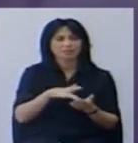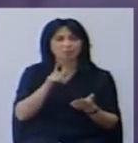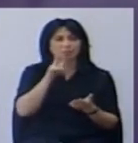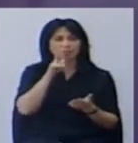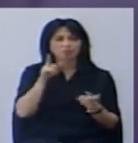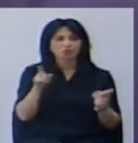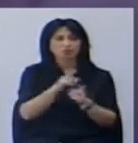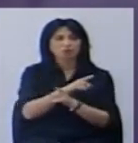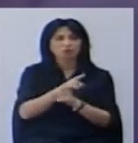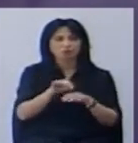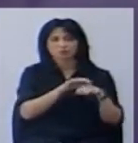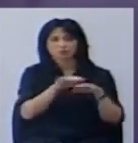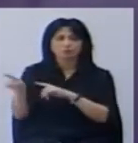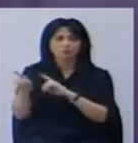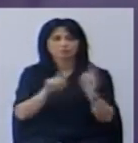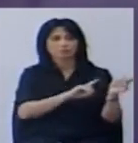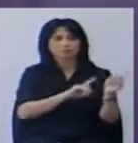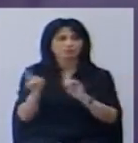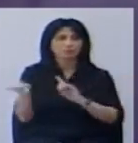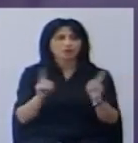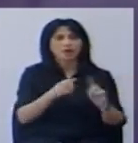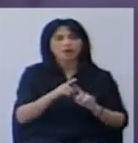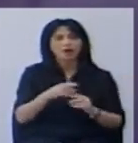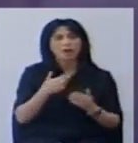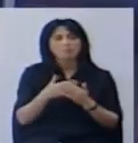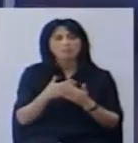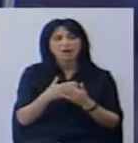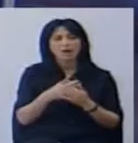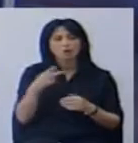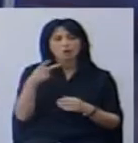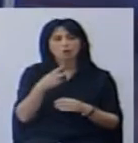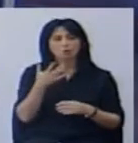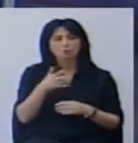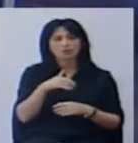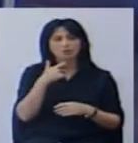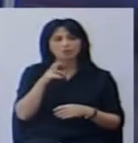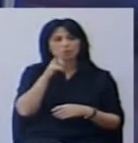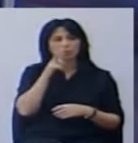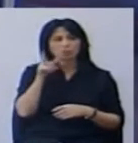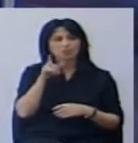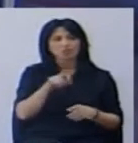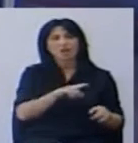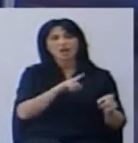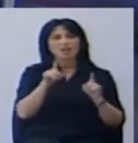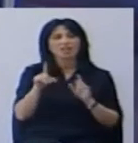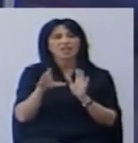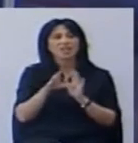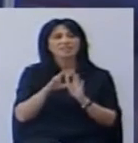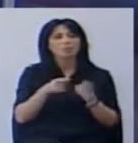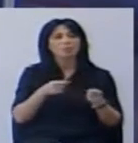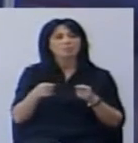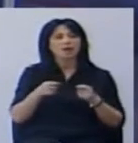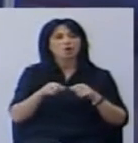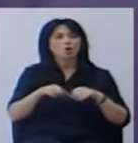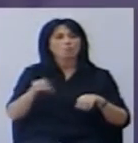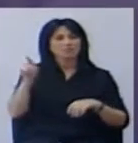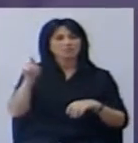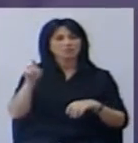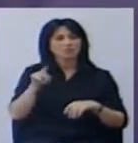ქუთაისს შორის ატარა. მე შემიძლია მარტივი მაგალითი მოვიყვანო. 2005 წელს ქუთაისში გადმოიტანეს ენერგეტიკის მარეგულირებელი